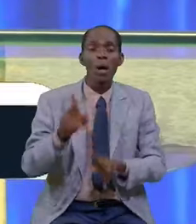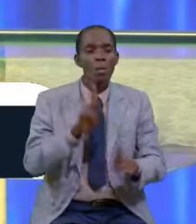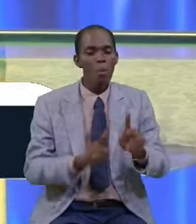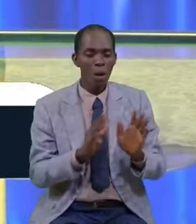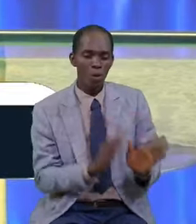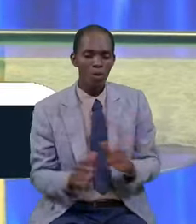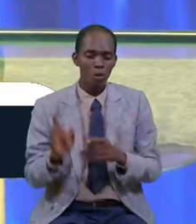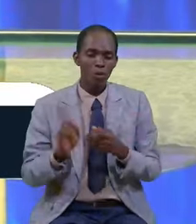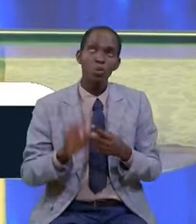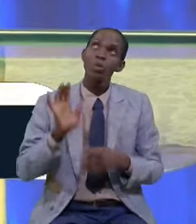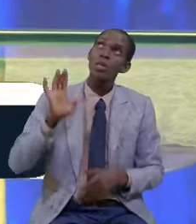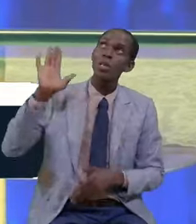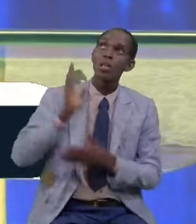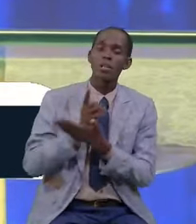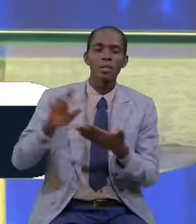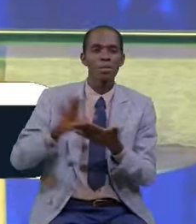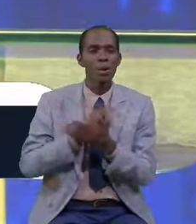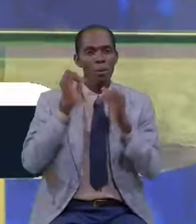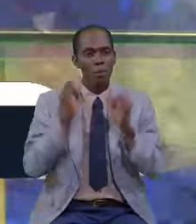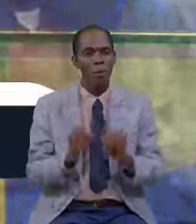divine. Comme sa divine puissance